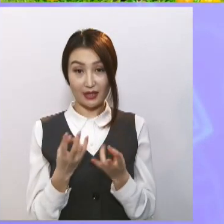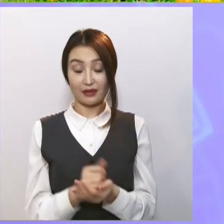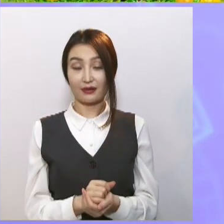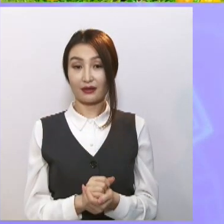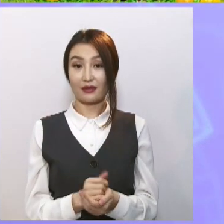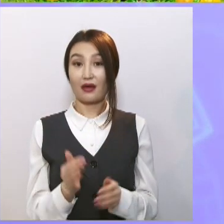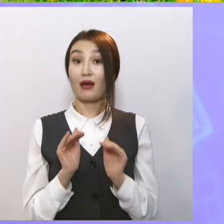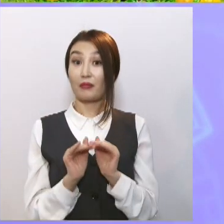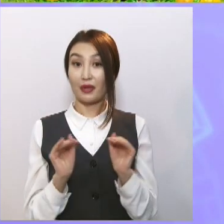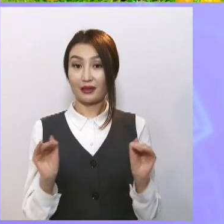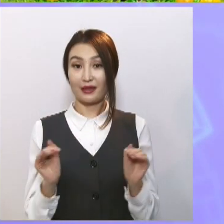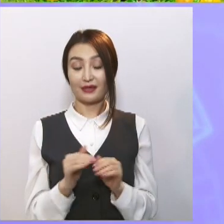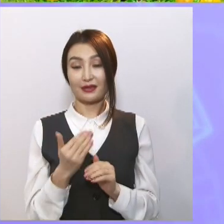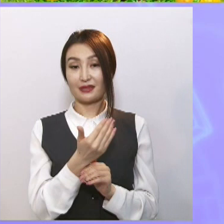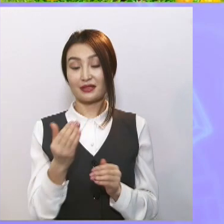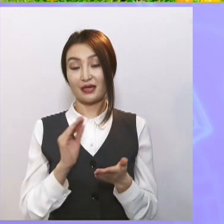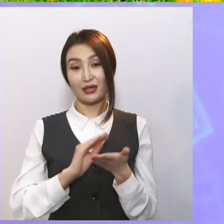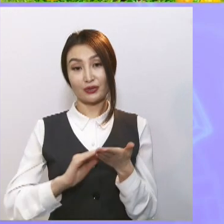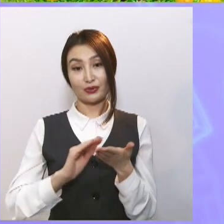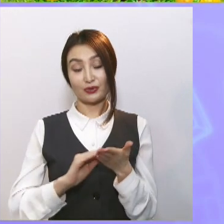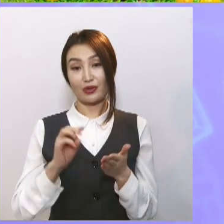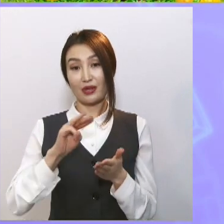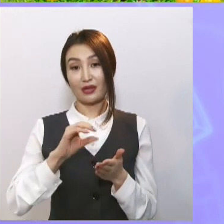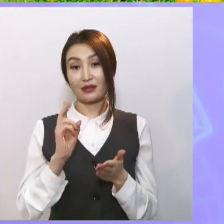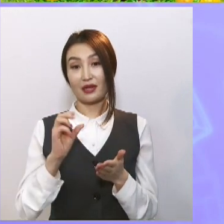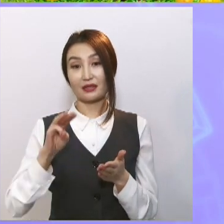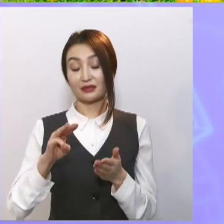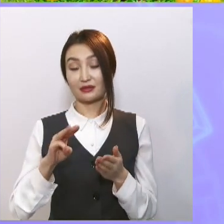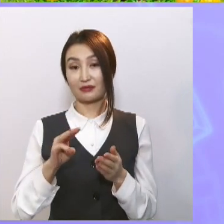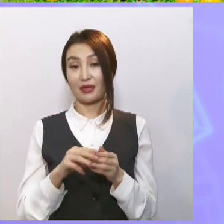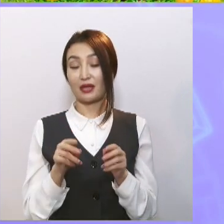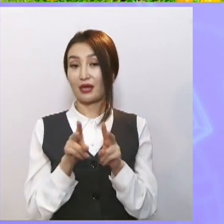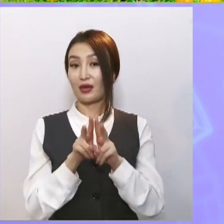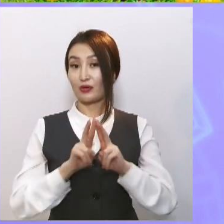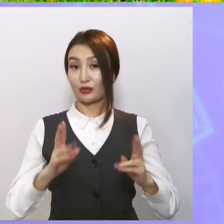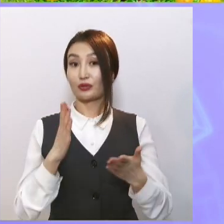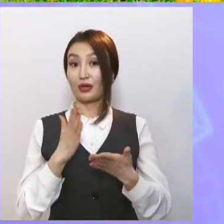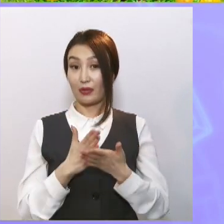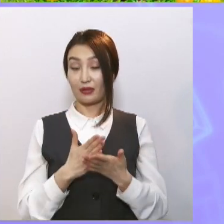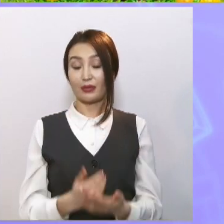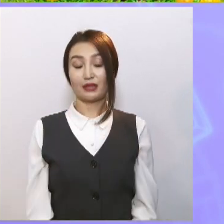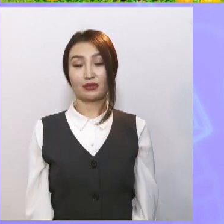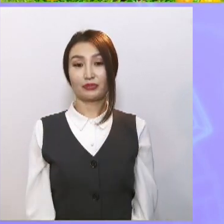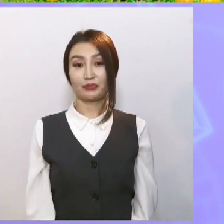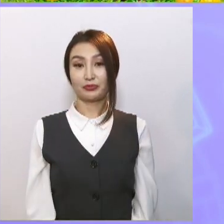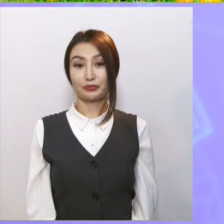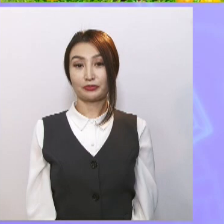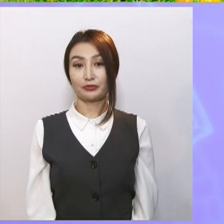Кана балдар, силер түзгөн текст менен окуган текстибиздин окшоштуктары барбы?